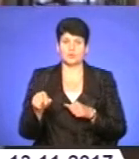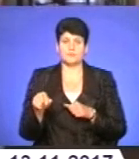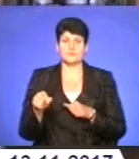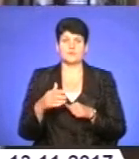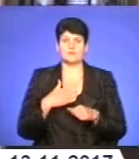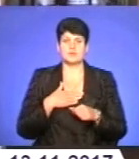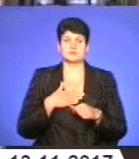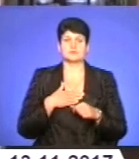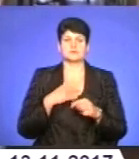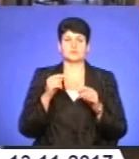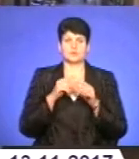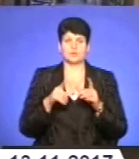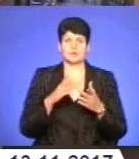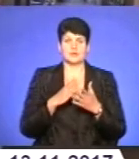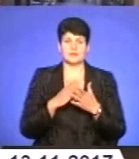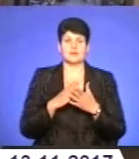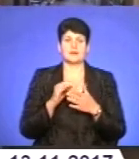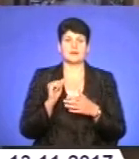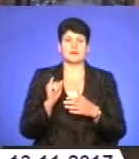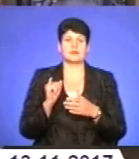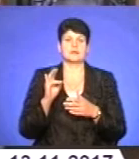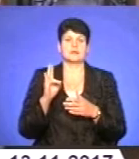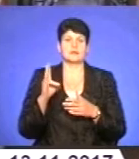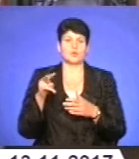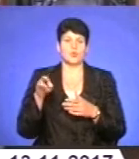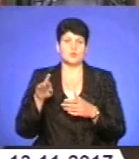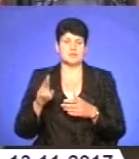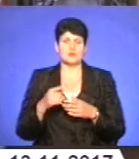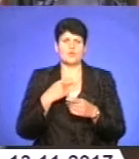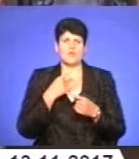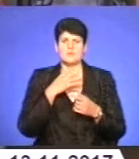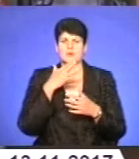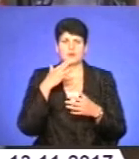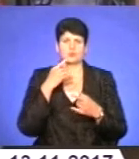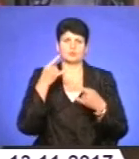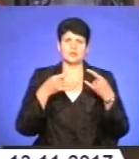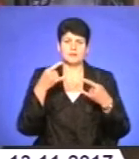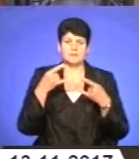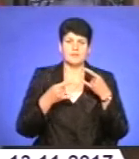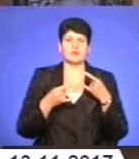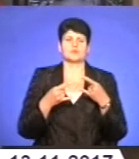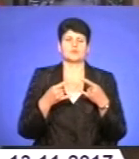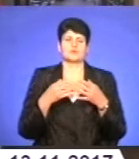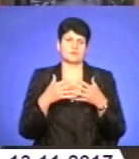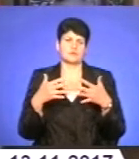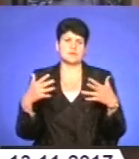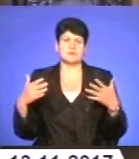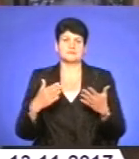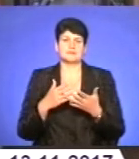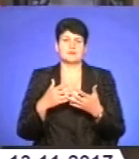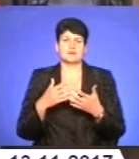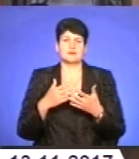наші школи не адаптовані для тої інклюзії, про яку дуже багато говориться і по телебаченню, і в різних засобах